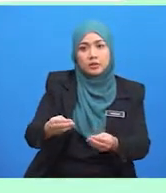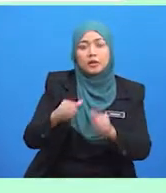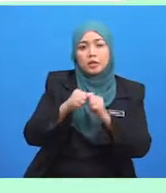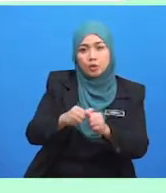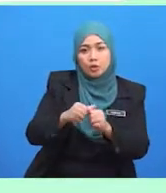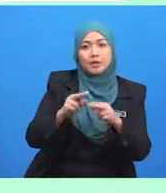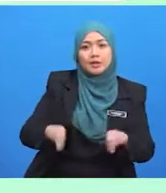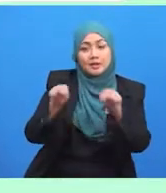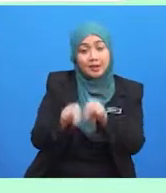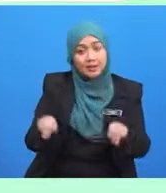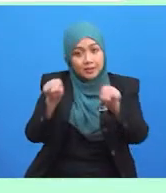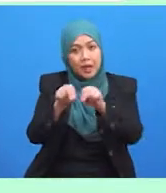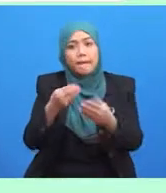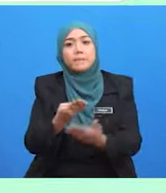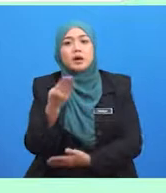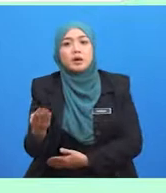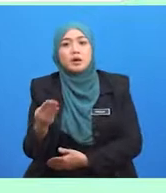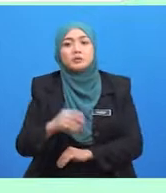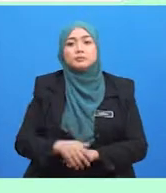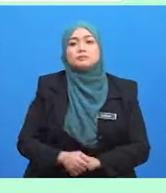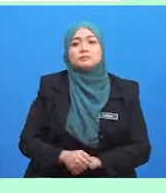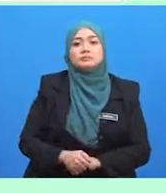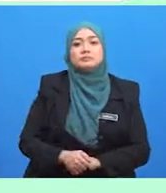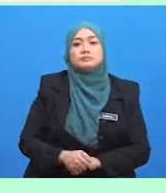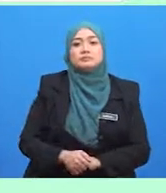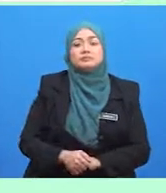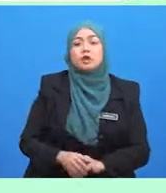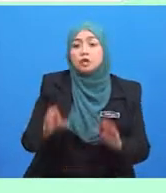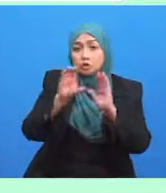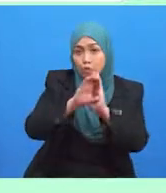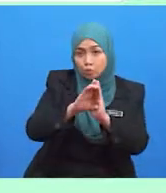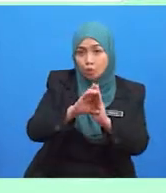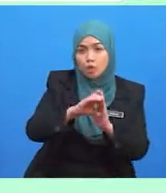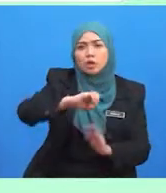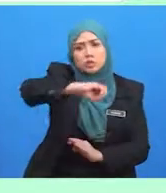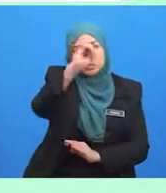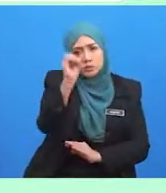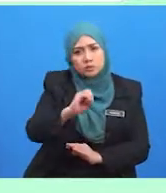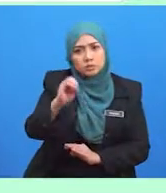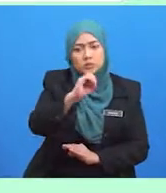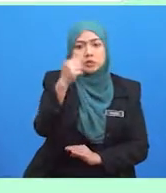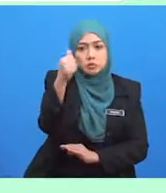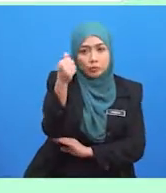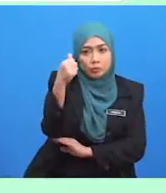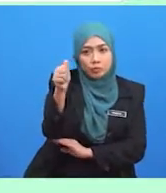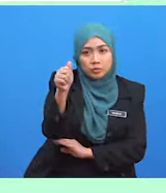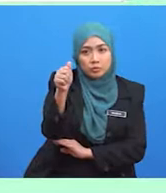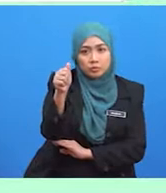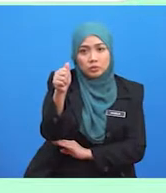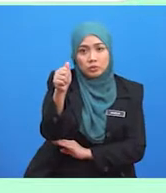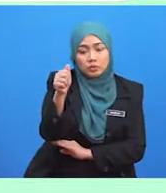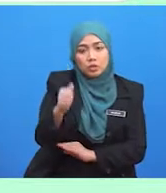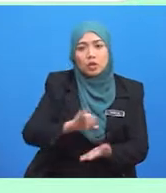diimport. Sebagai contoh, kerajaan menetapkan penguntipan cukai sebanyak